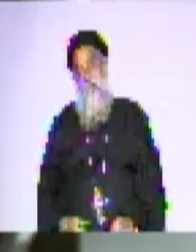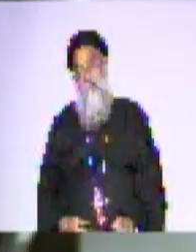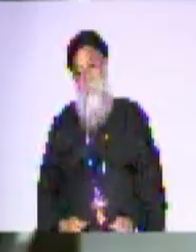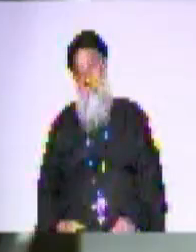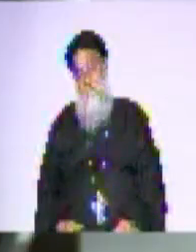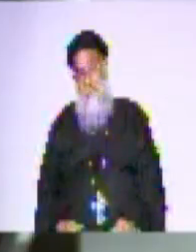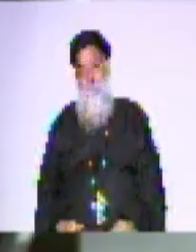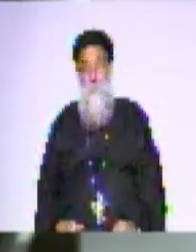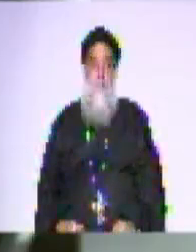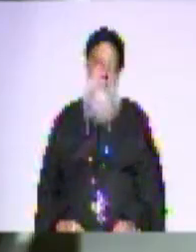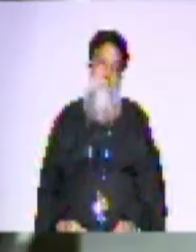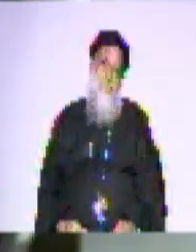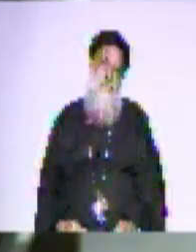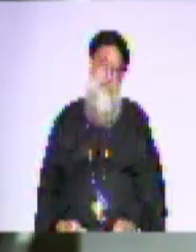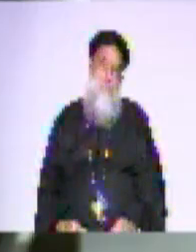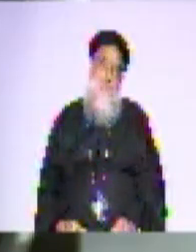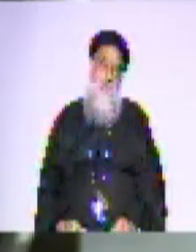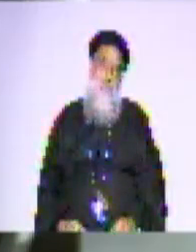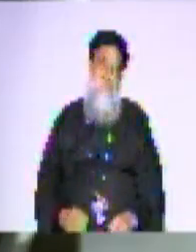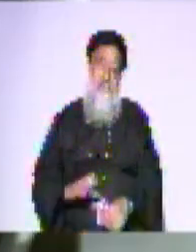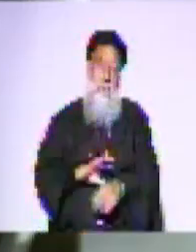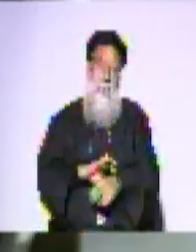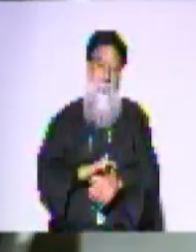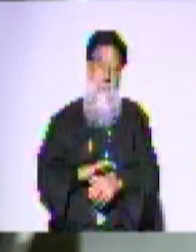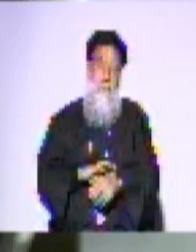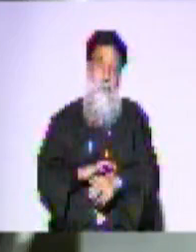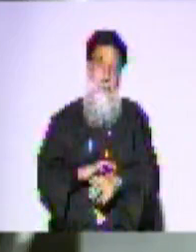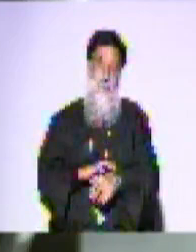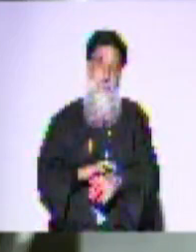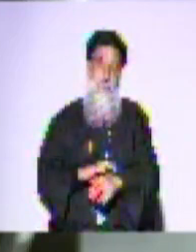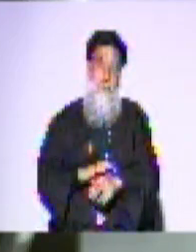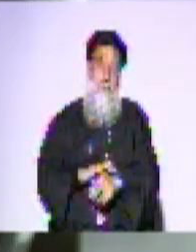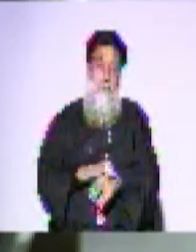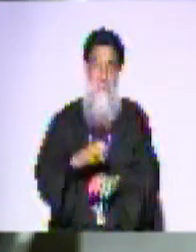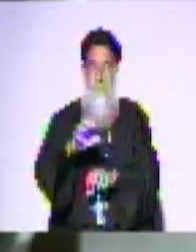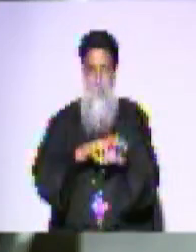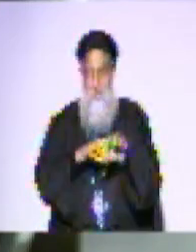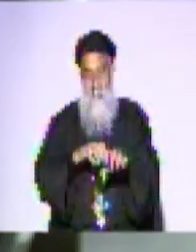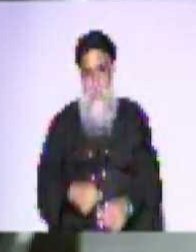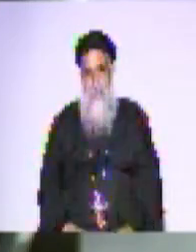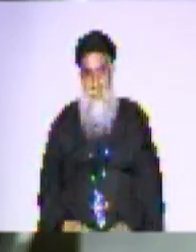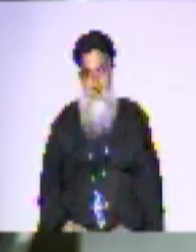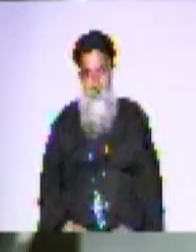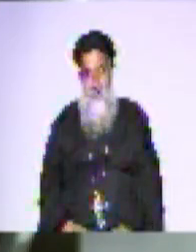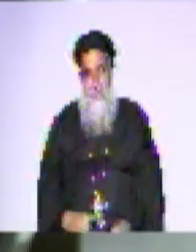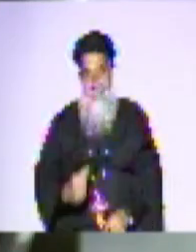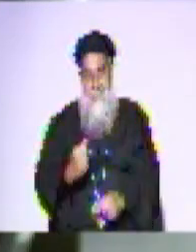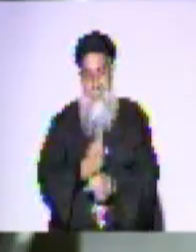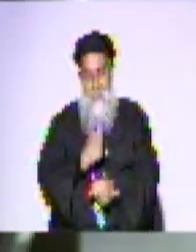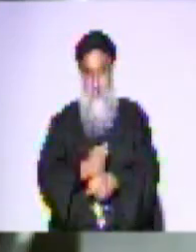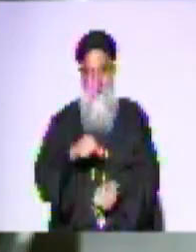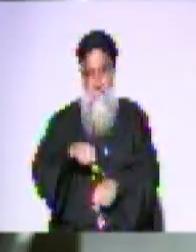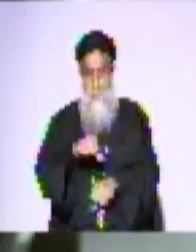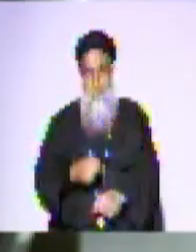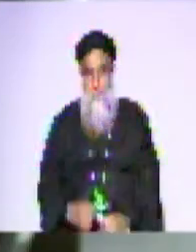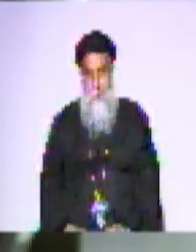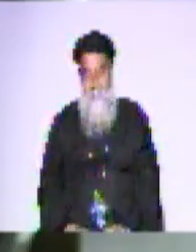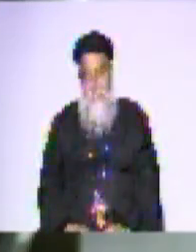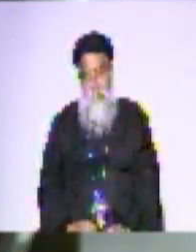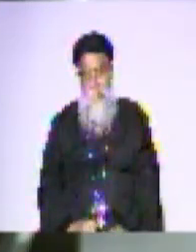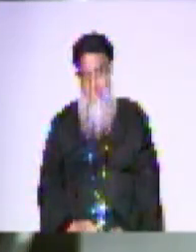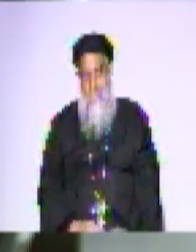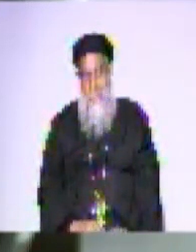في متى 6 أو مرقس 6 مذكور إن التلاميذ استخدموا الزيت في